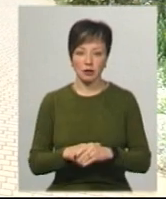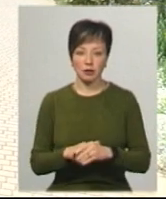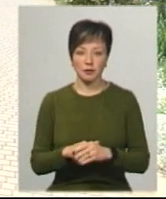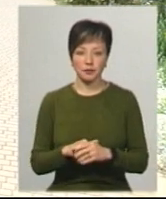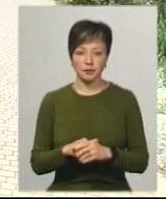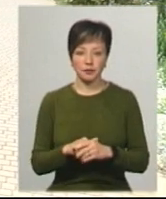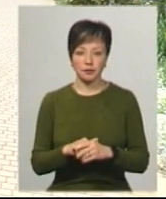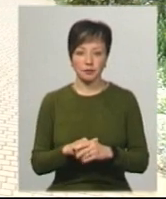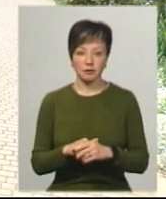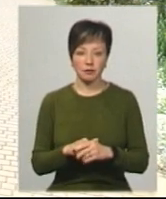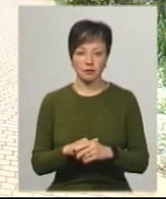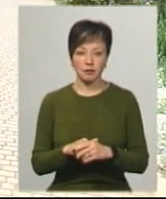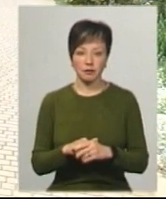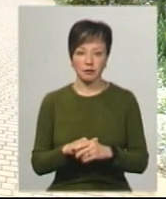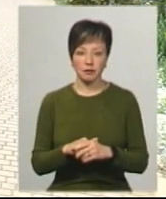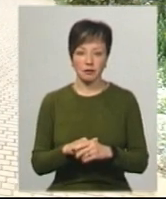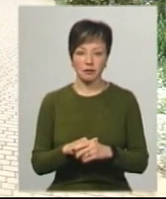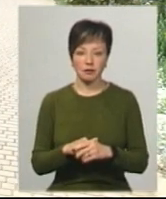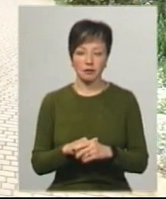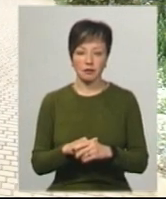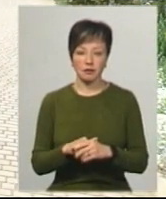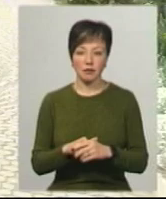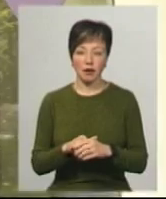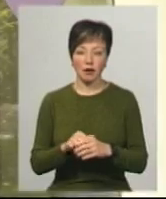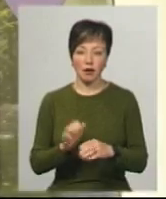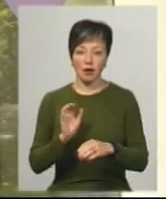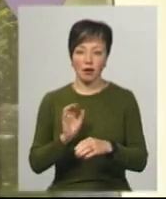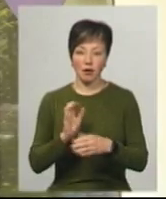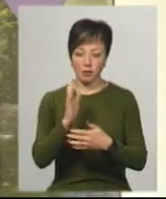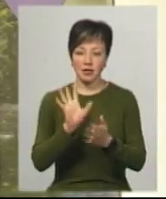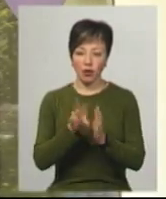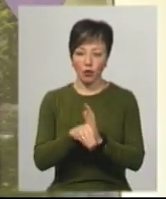плані подання хворих в Державний реєстр України.